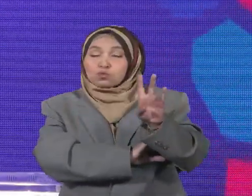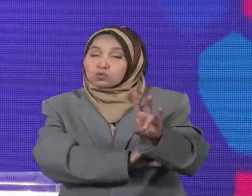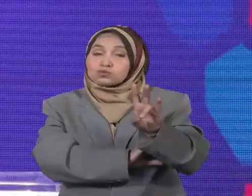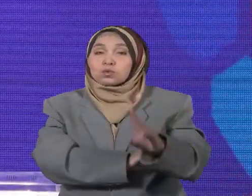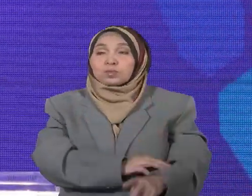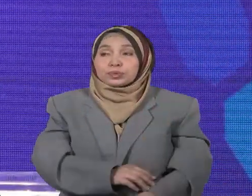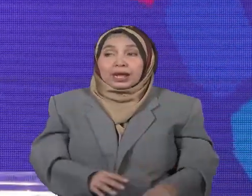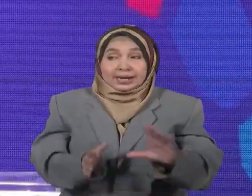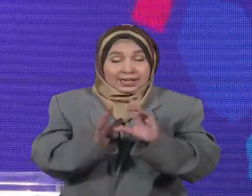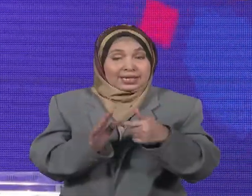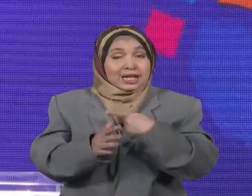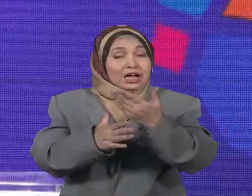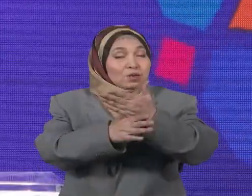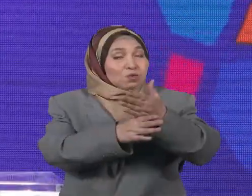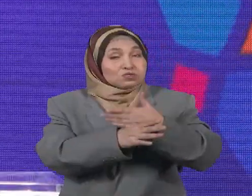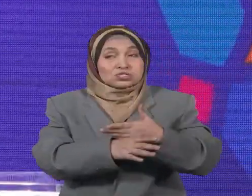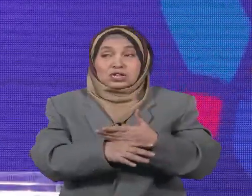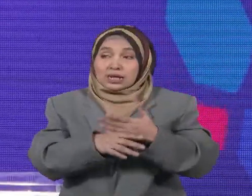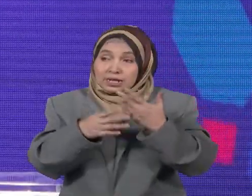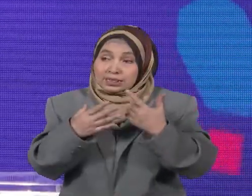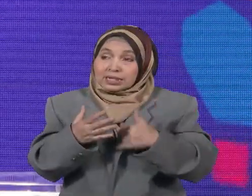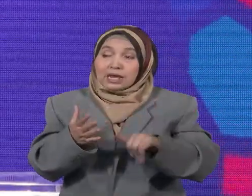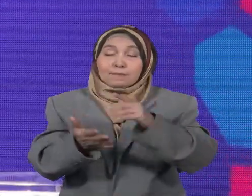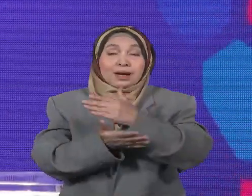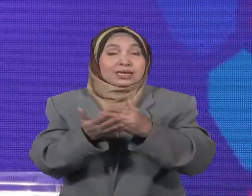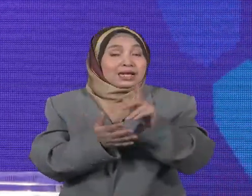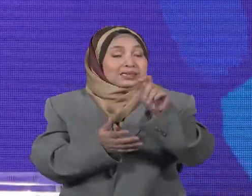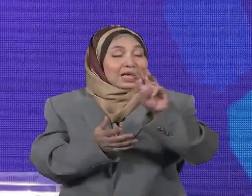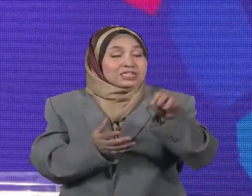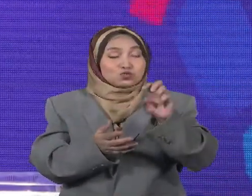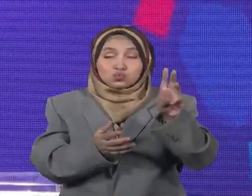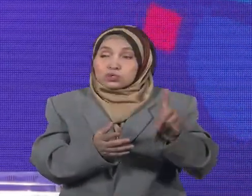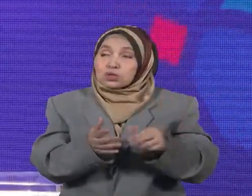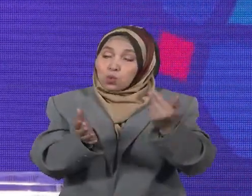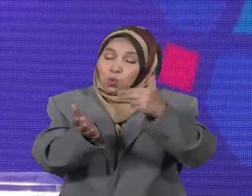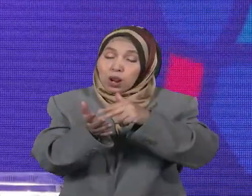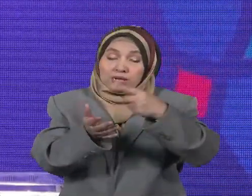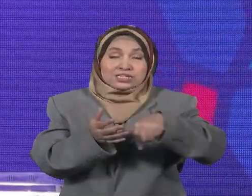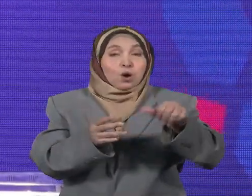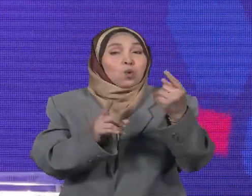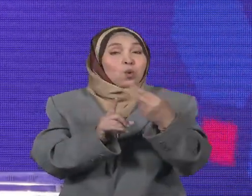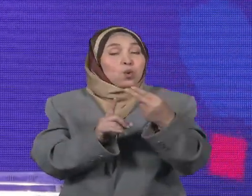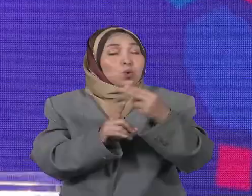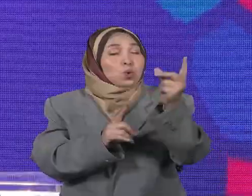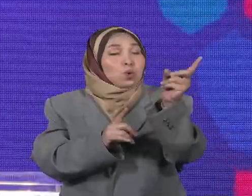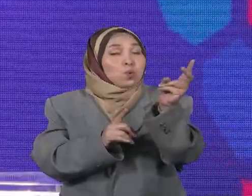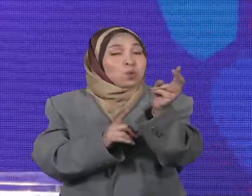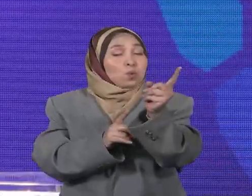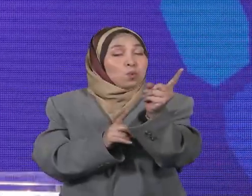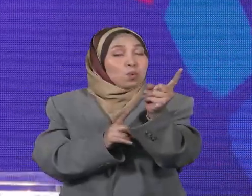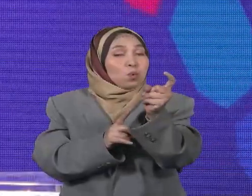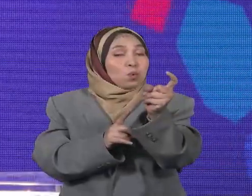277. Dan nanti kita akan kongsikan sekejap lagi Ustaz Fazal di bahagian tajwid nanti ulang kaji kita. Ada huruf ra yang sebut tipis, ada yang